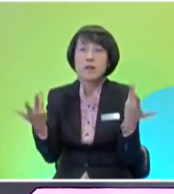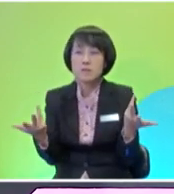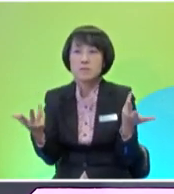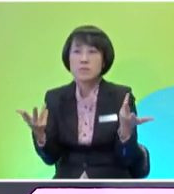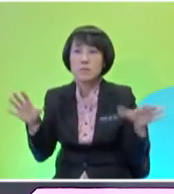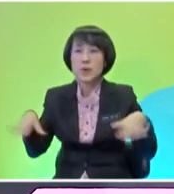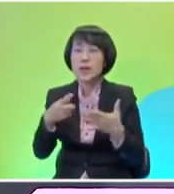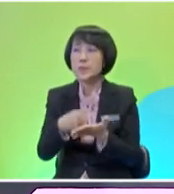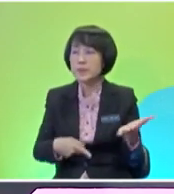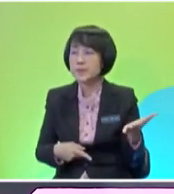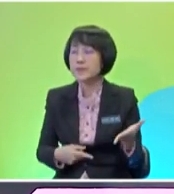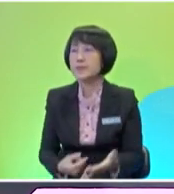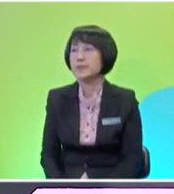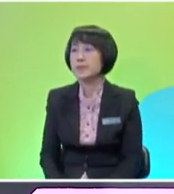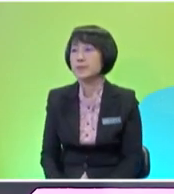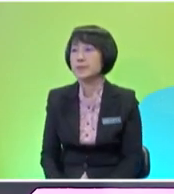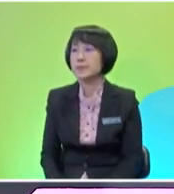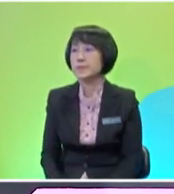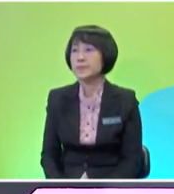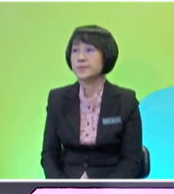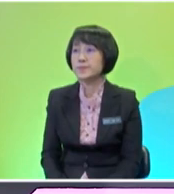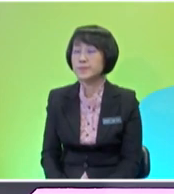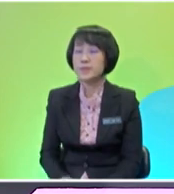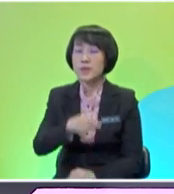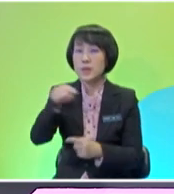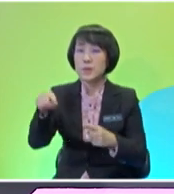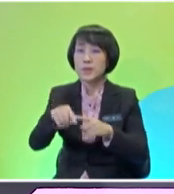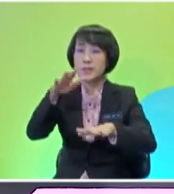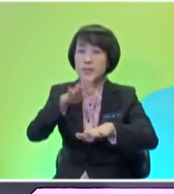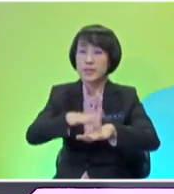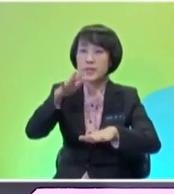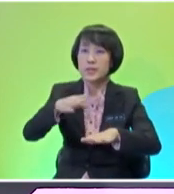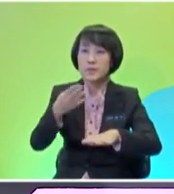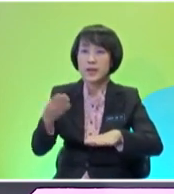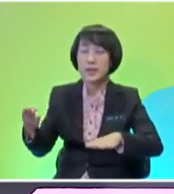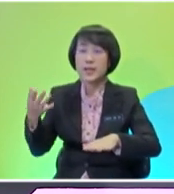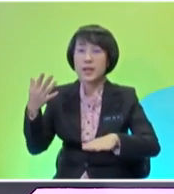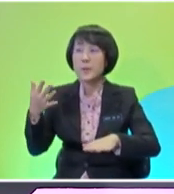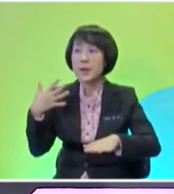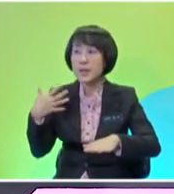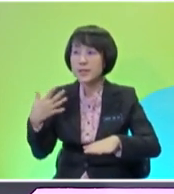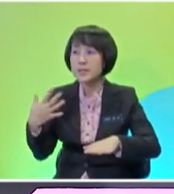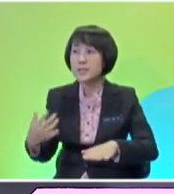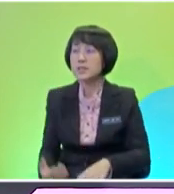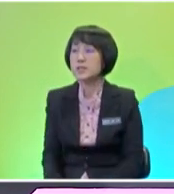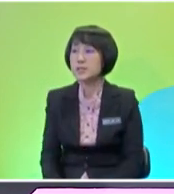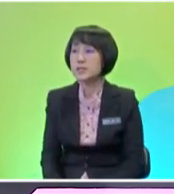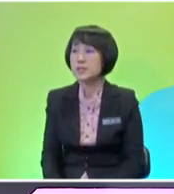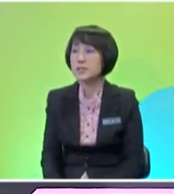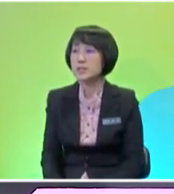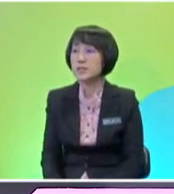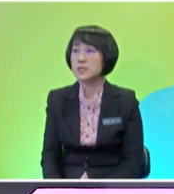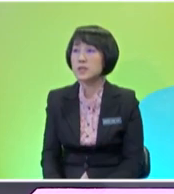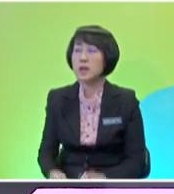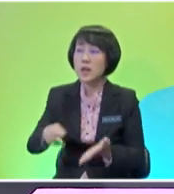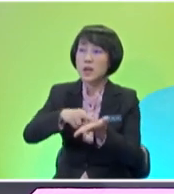bahan panas, tak kisahlah gam ke apa saja, air panas dan seterusnya, okey, kita kira sebagai luka melecur. Luka melecur. Okey, luka melecur tu kita boleh